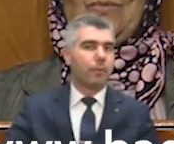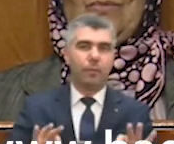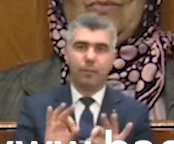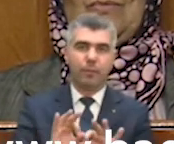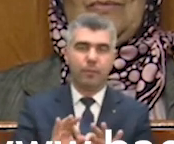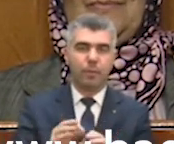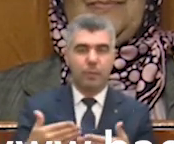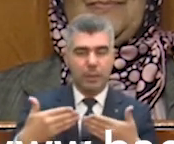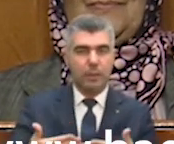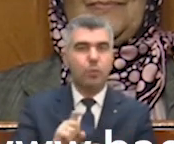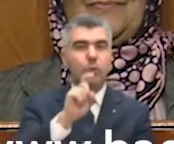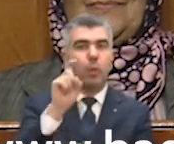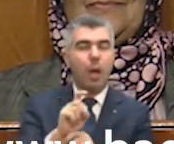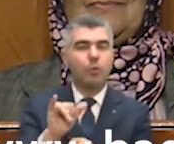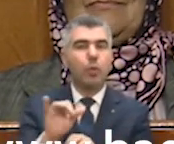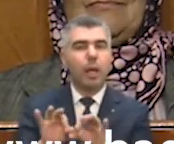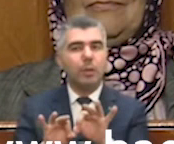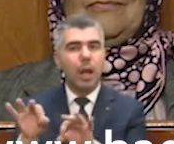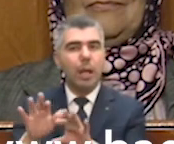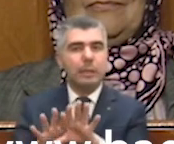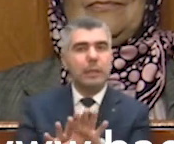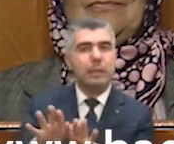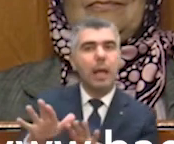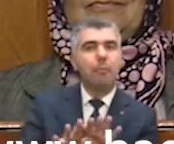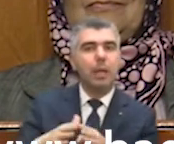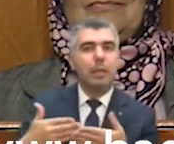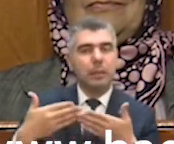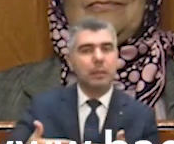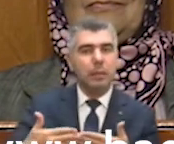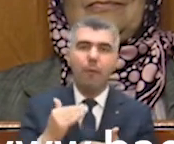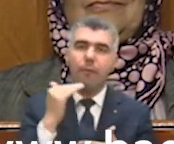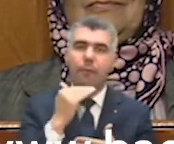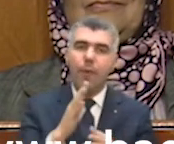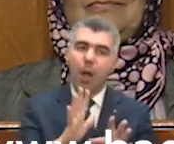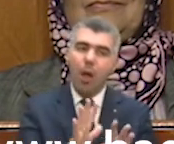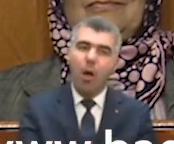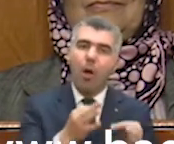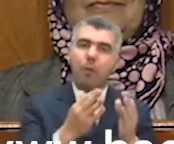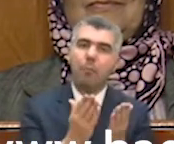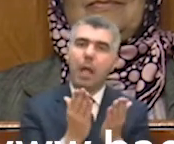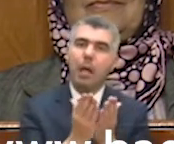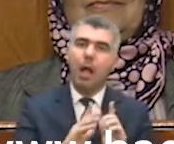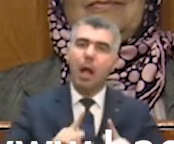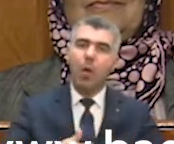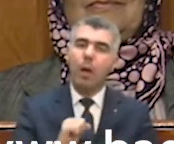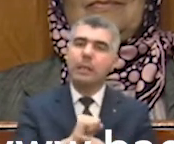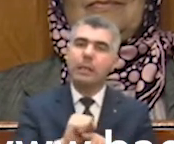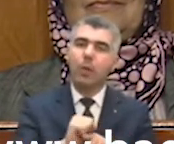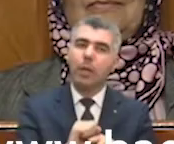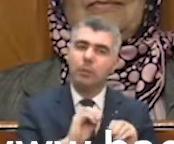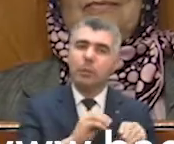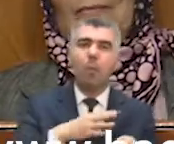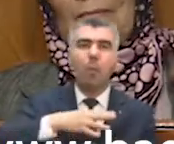الوزير نسائلكم عن الإجراءات والتدابير التي تعتزمون اتخاذها لتسريع بإحداث مؤسسة للتكوين في مجال